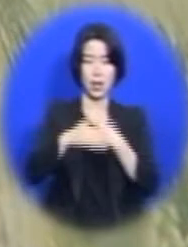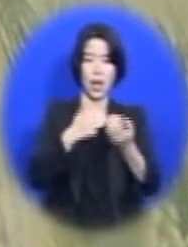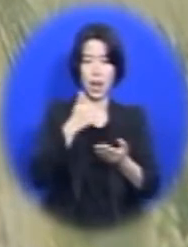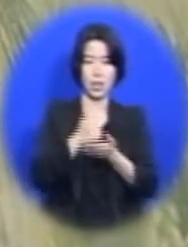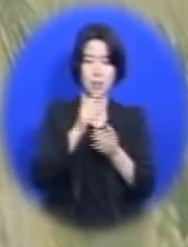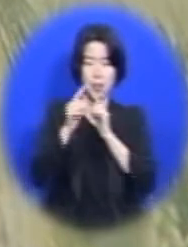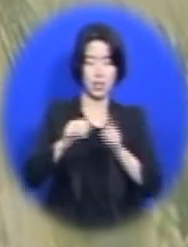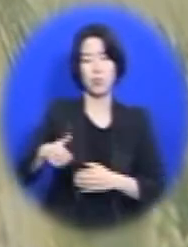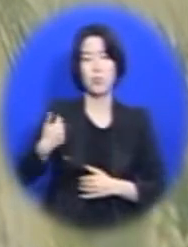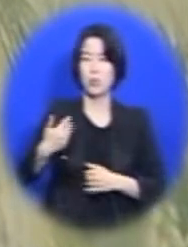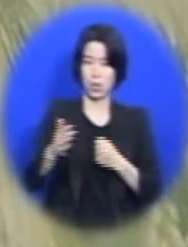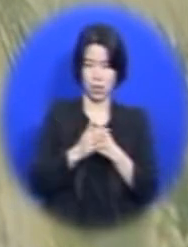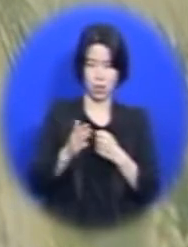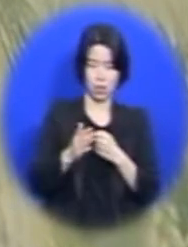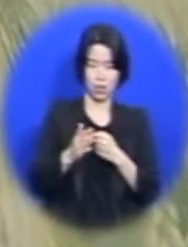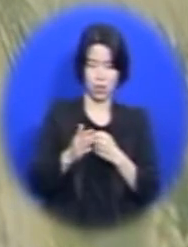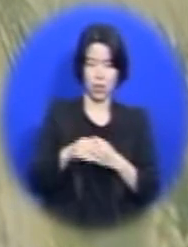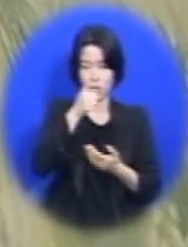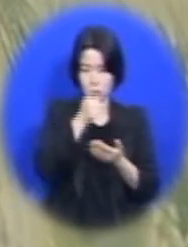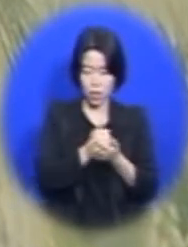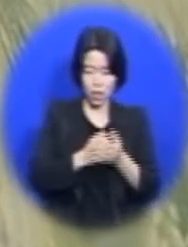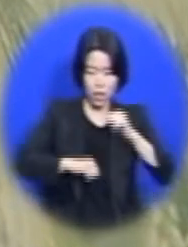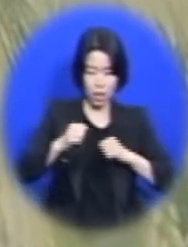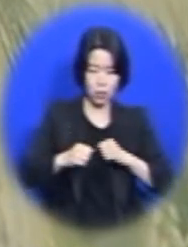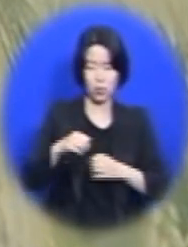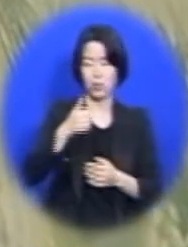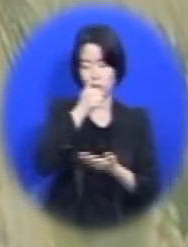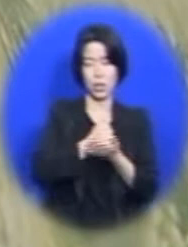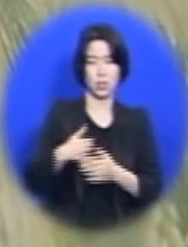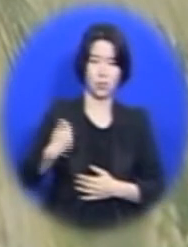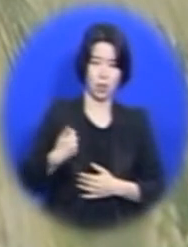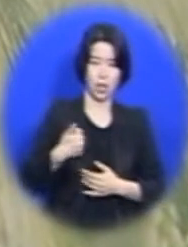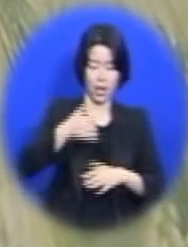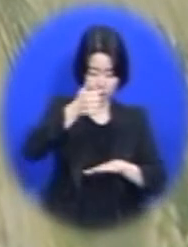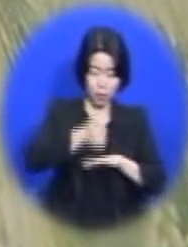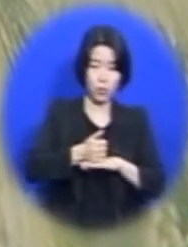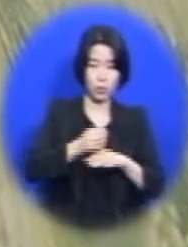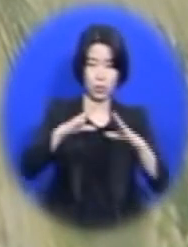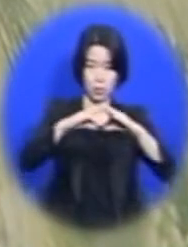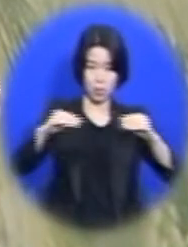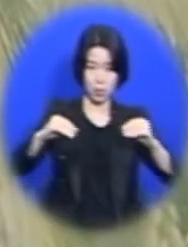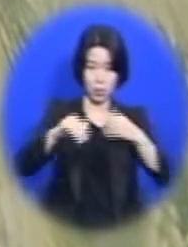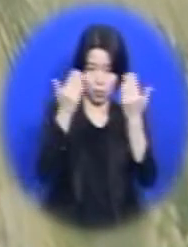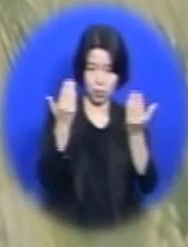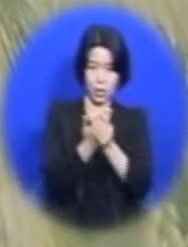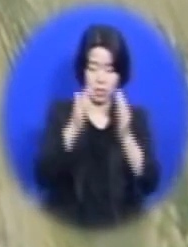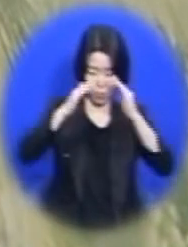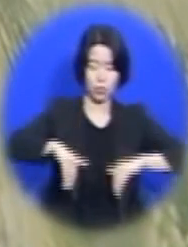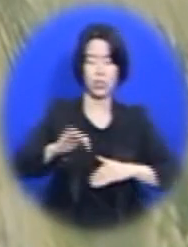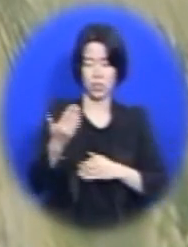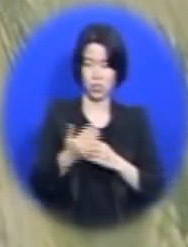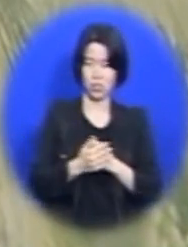돼요. 죄를 지어도 죄를 지은 건지도 몰라요. 결국은 바벨론에 완전히 무너지게